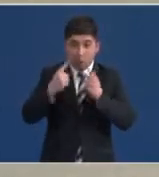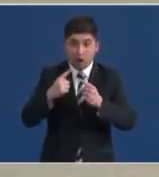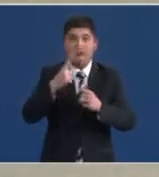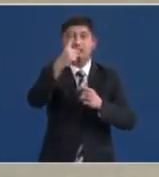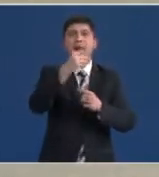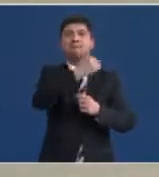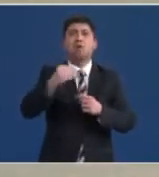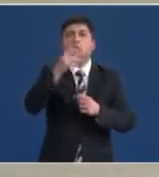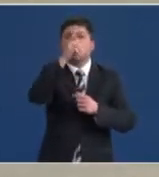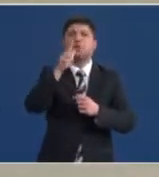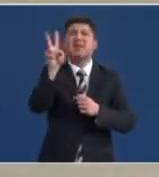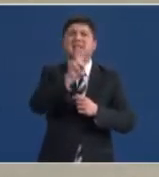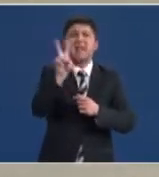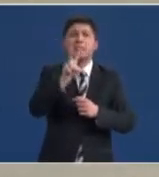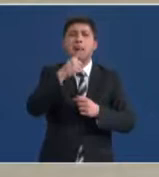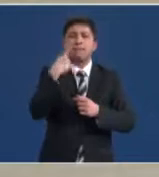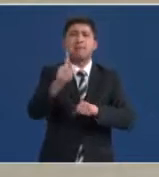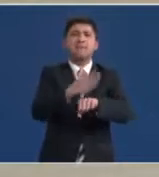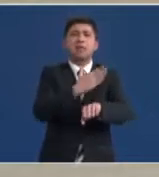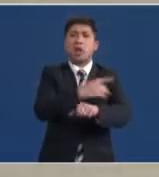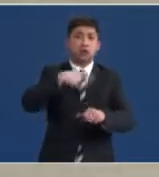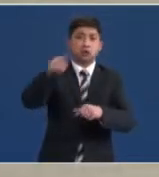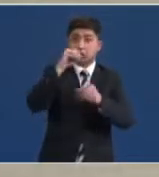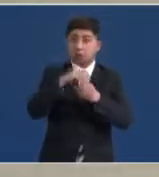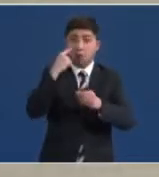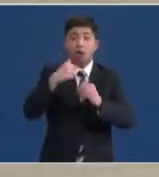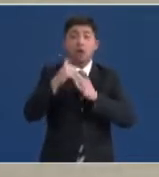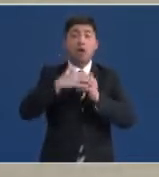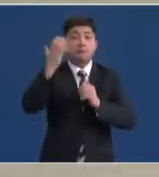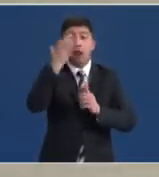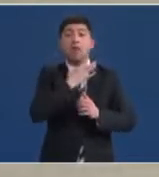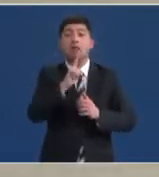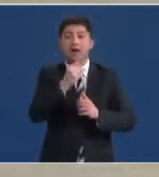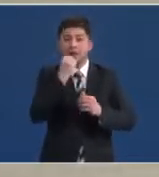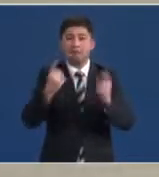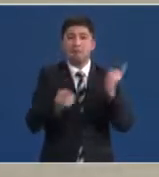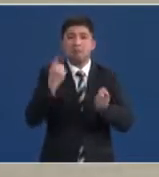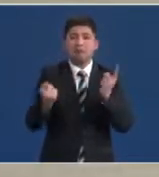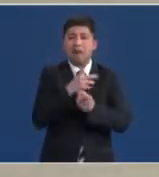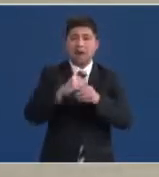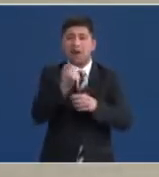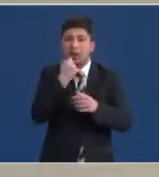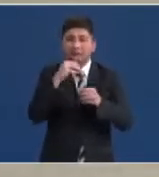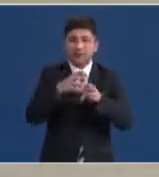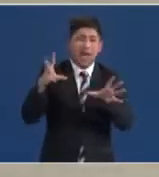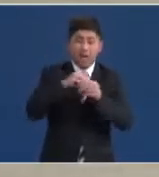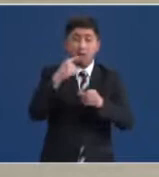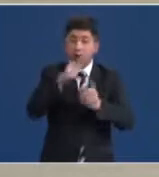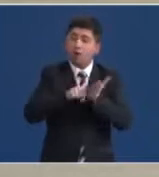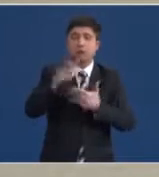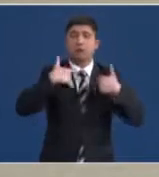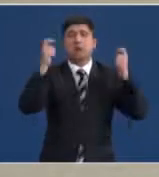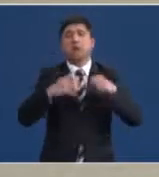1 milyon 320 bin vatandaşımızın temel ihtiyaçları ile ilgili taleplerini yerine